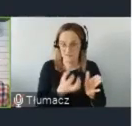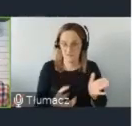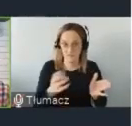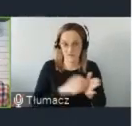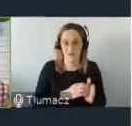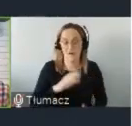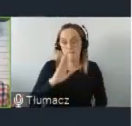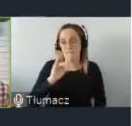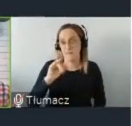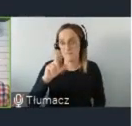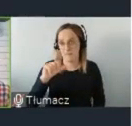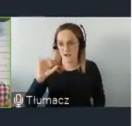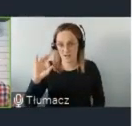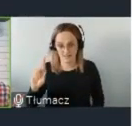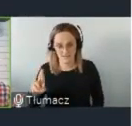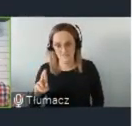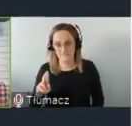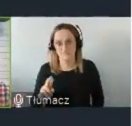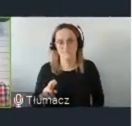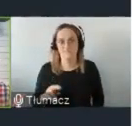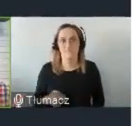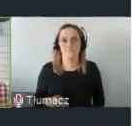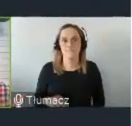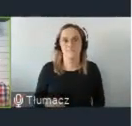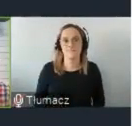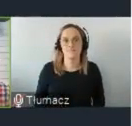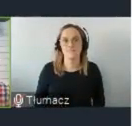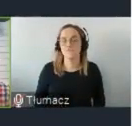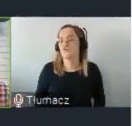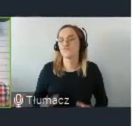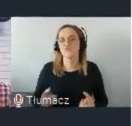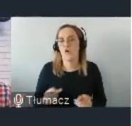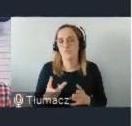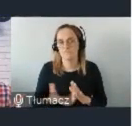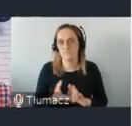Blipar, wyświetlę wam teraz, skąd się ją pobiera.